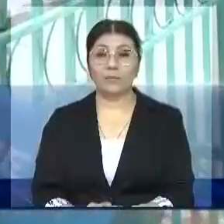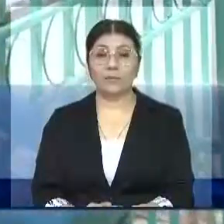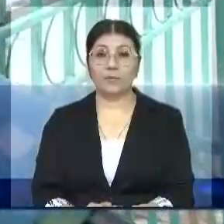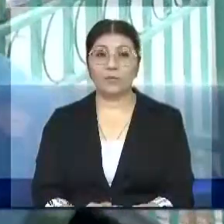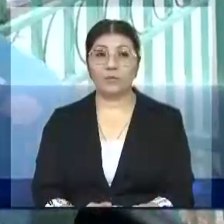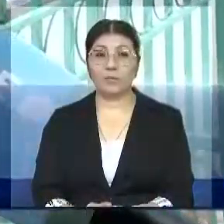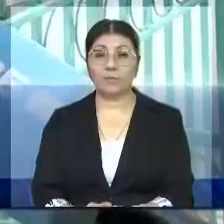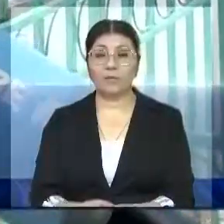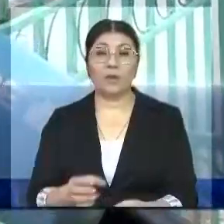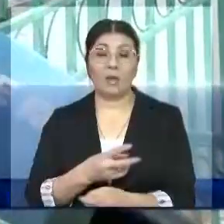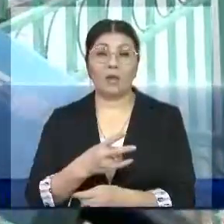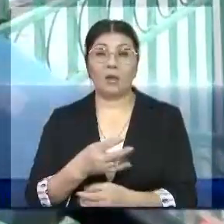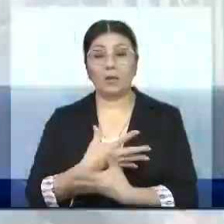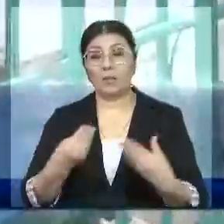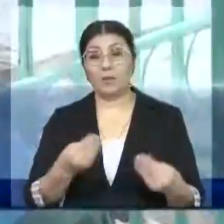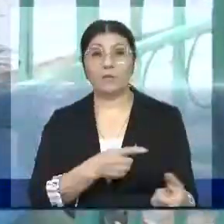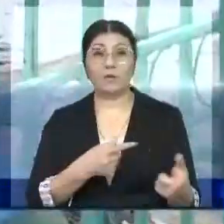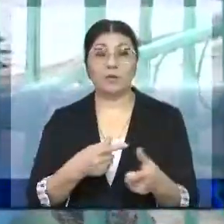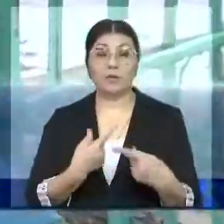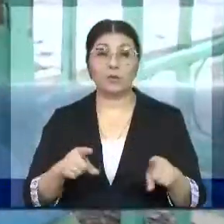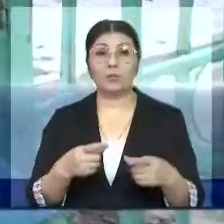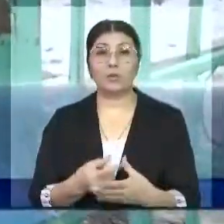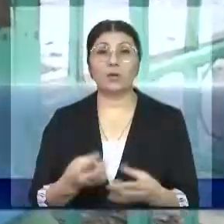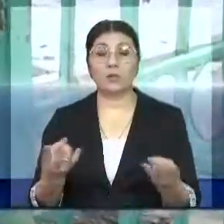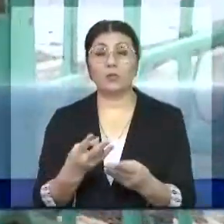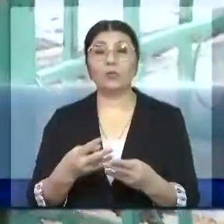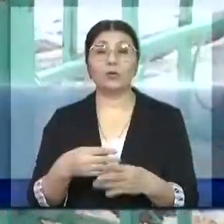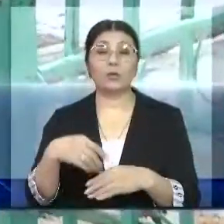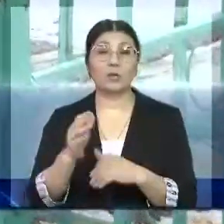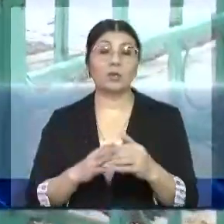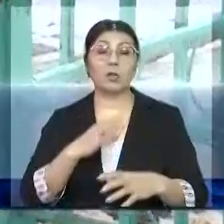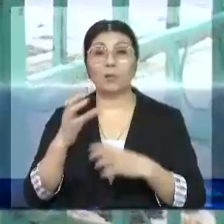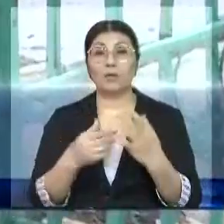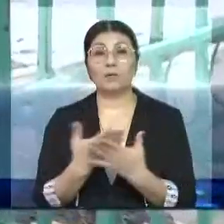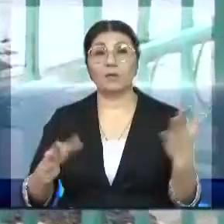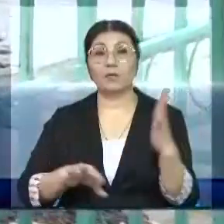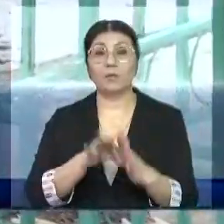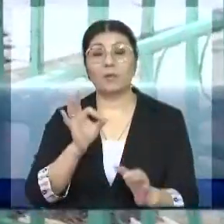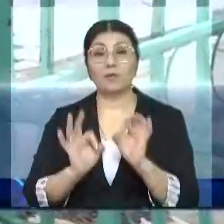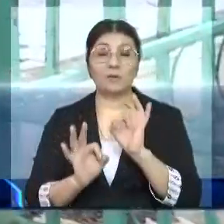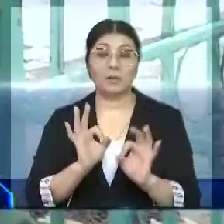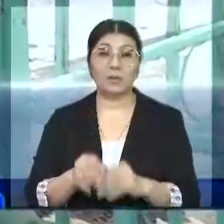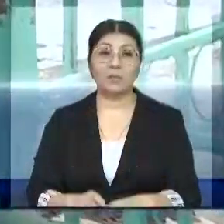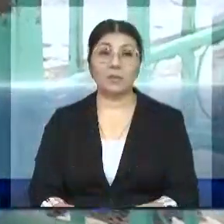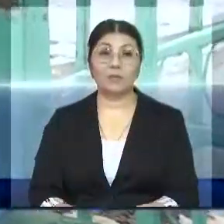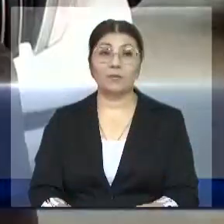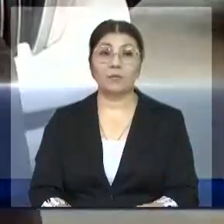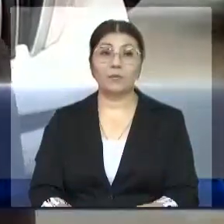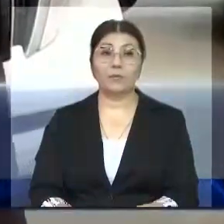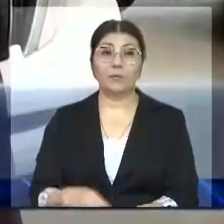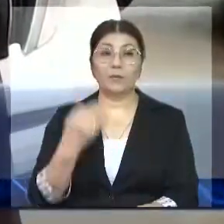На Наурус отдельно, на Новый год другой. Нужно мыть руки, выбирать правильные, свежие